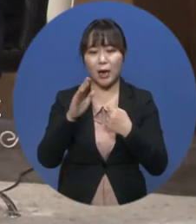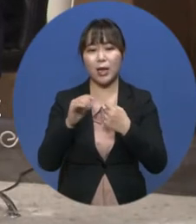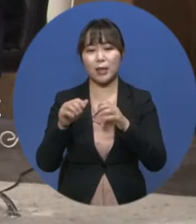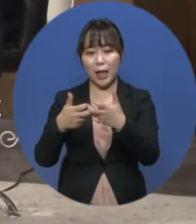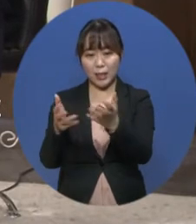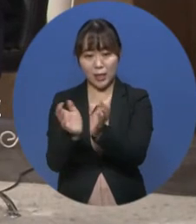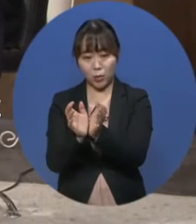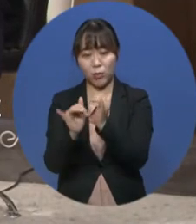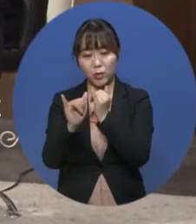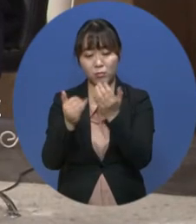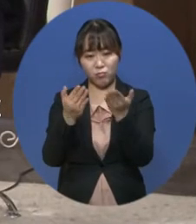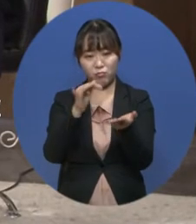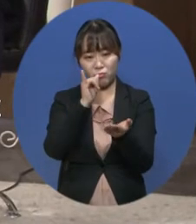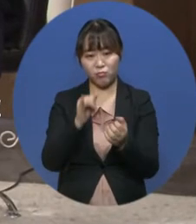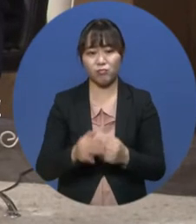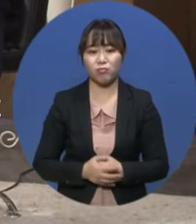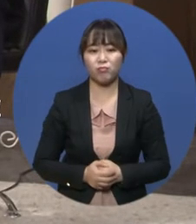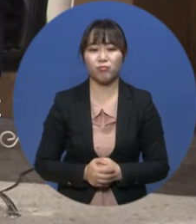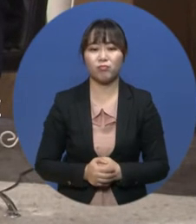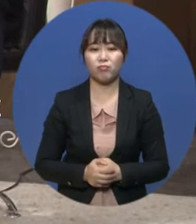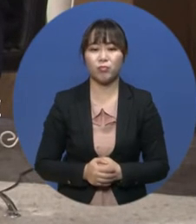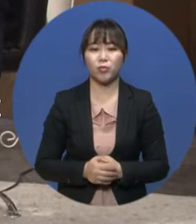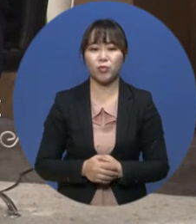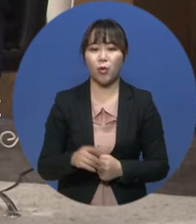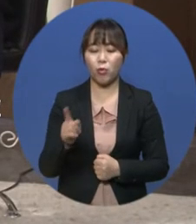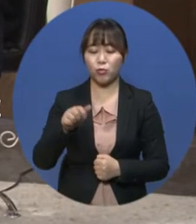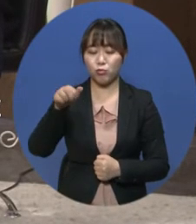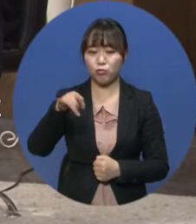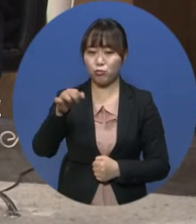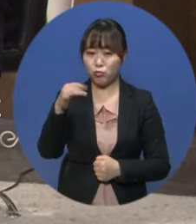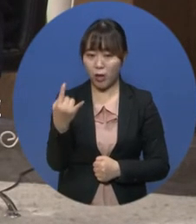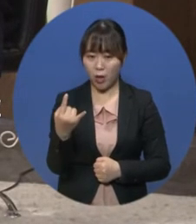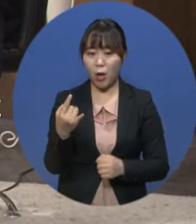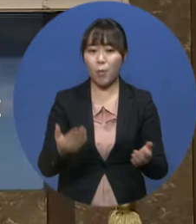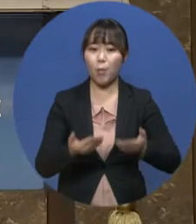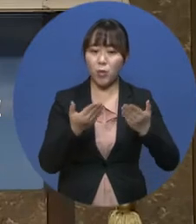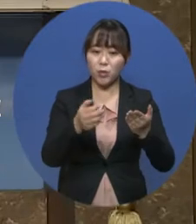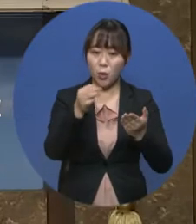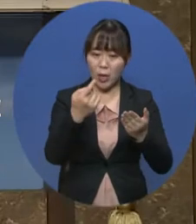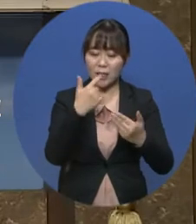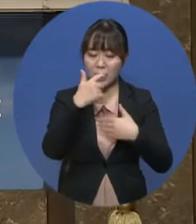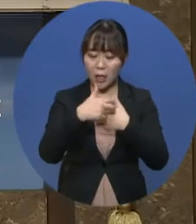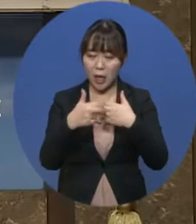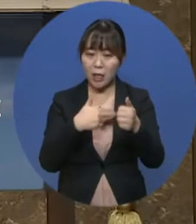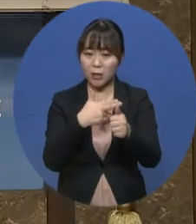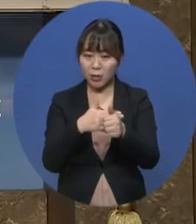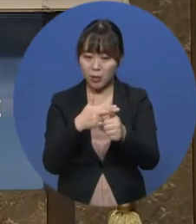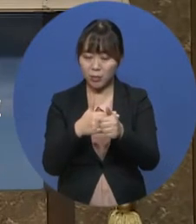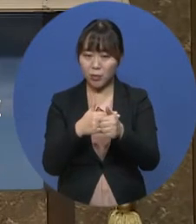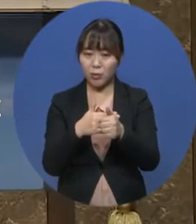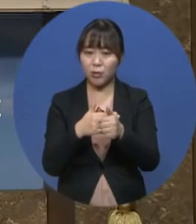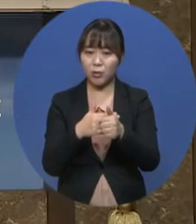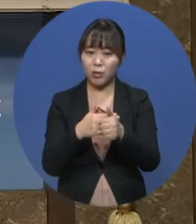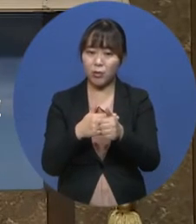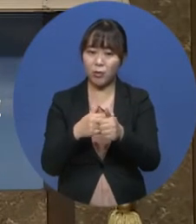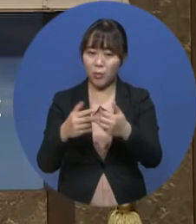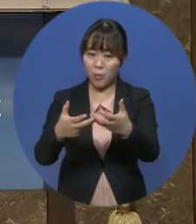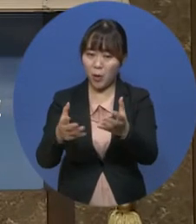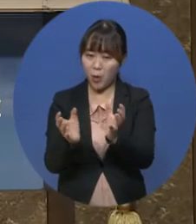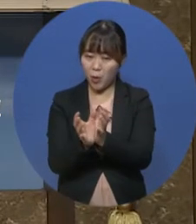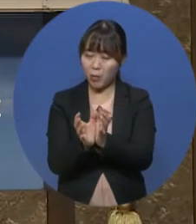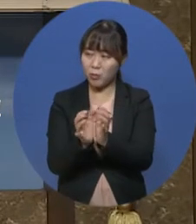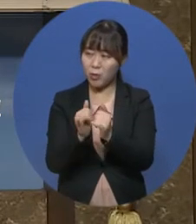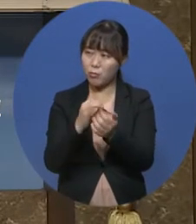행동해야 그래서 그래서 언어 9회에 봉사 회 h 과 선생님 뿔로 1